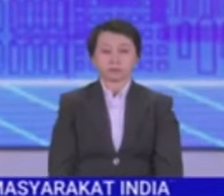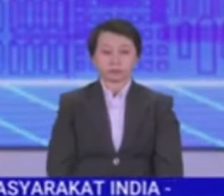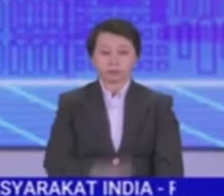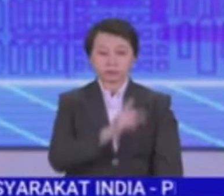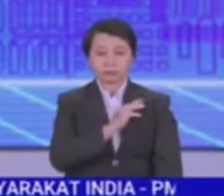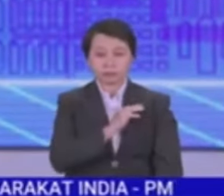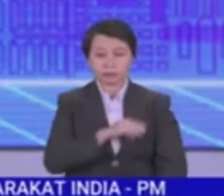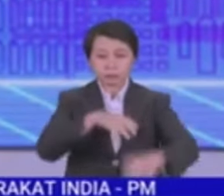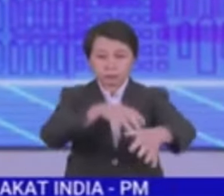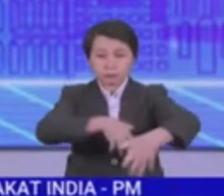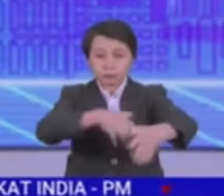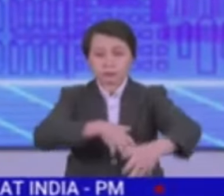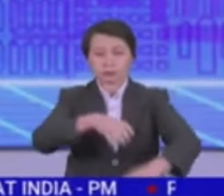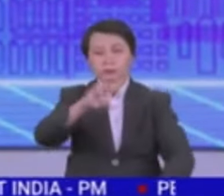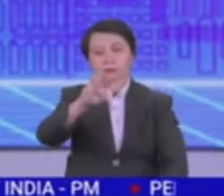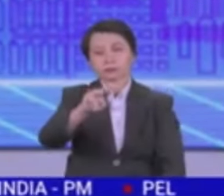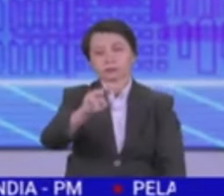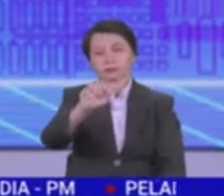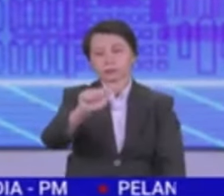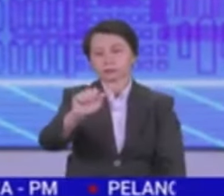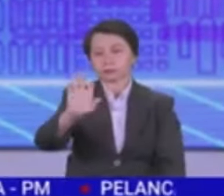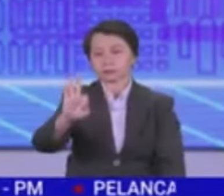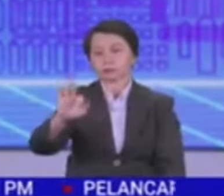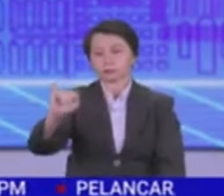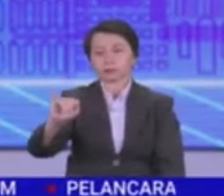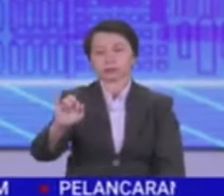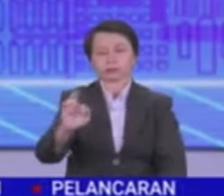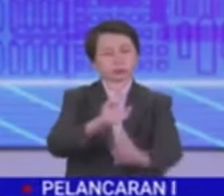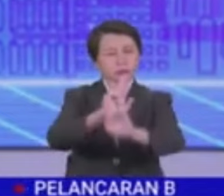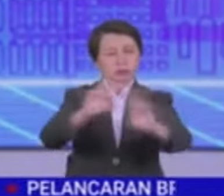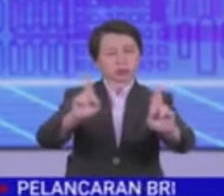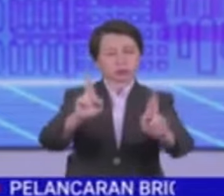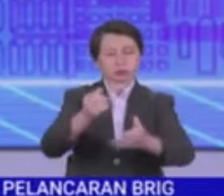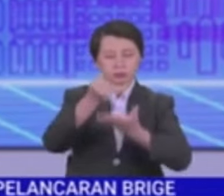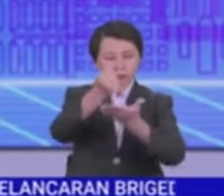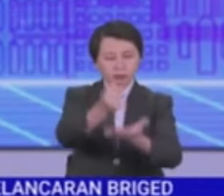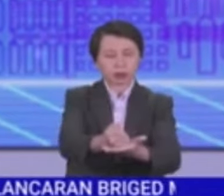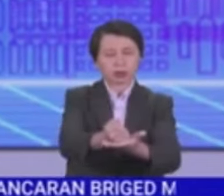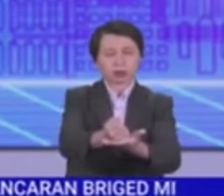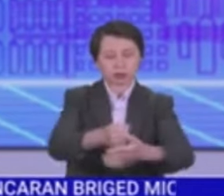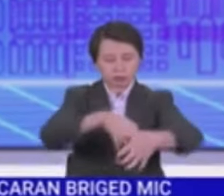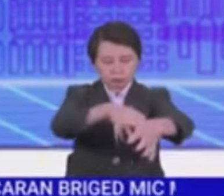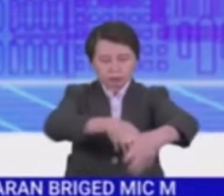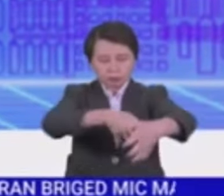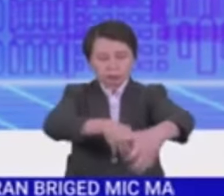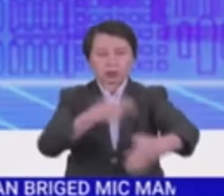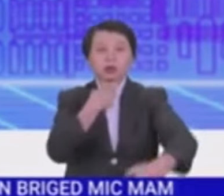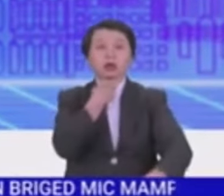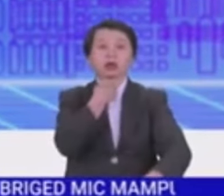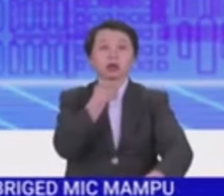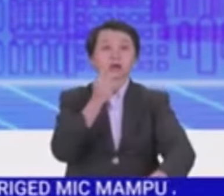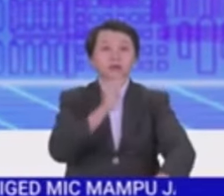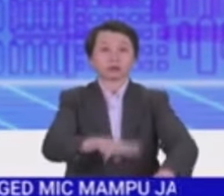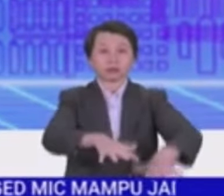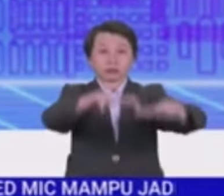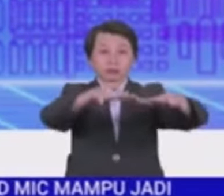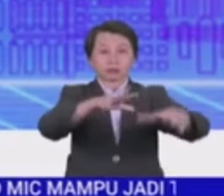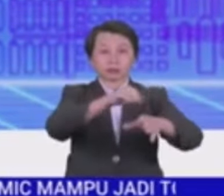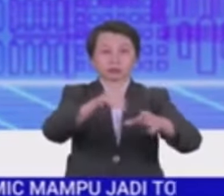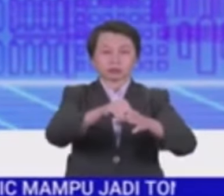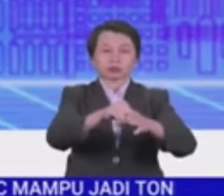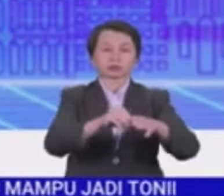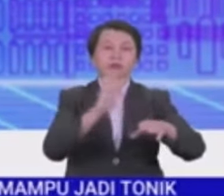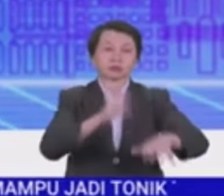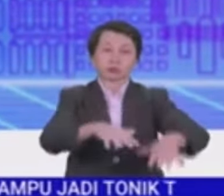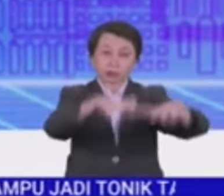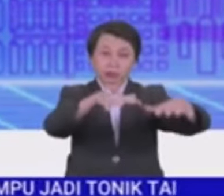Kementerian Pertanian dan Industri Makanan, MAFI, siap siaga membantu sektor pertanian terjejas bencana alam termasuk